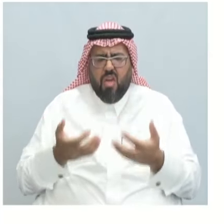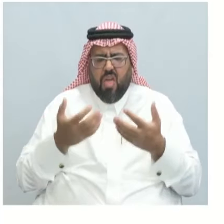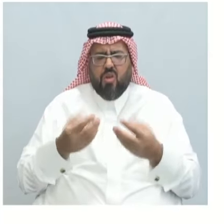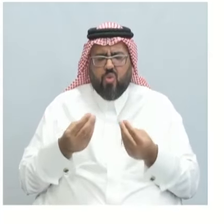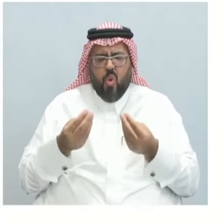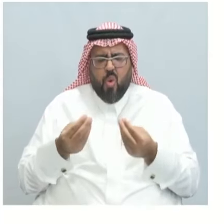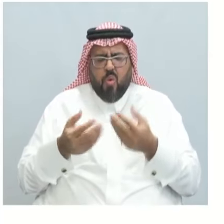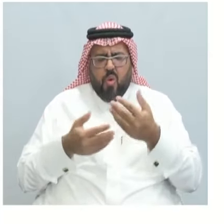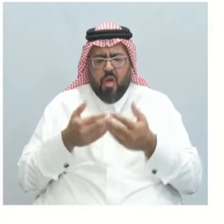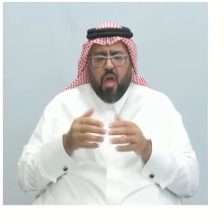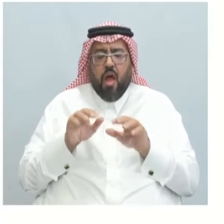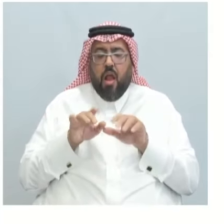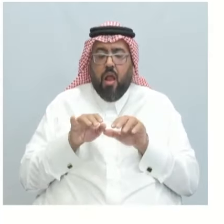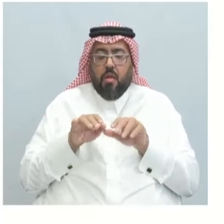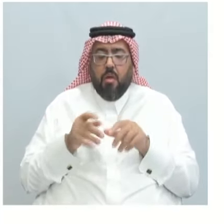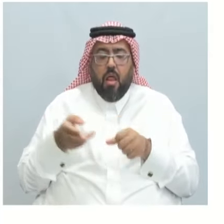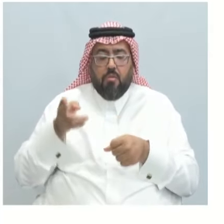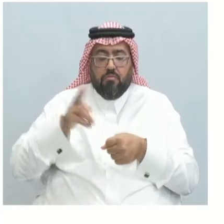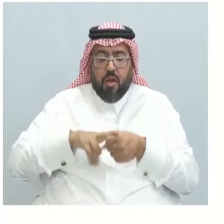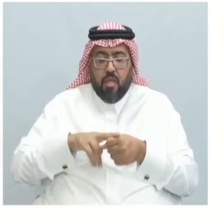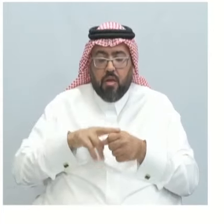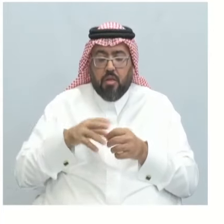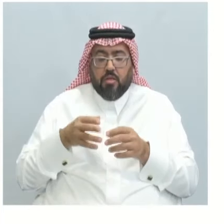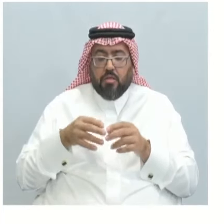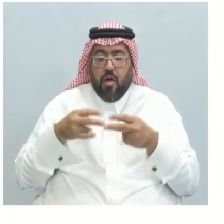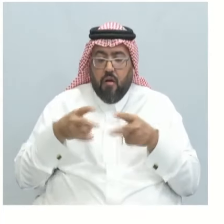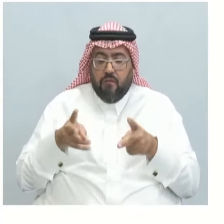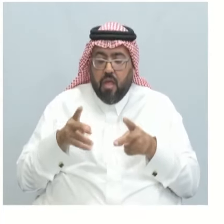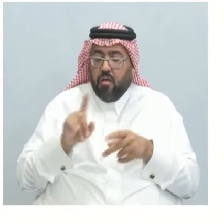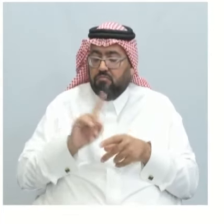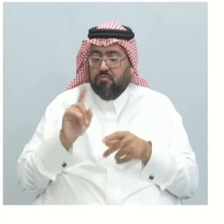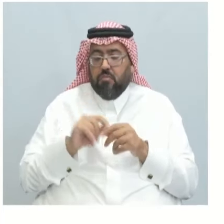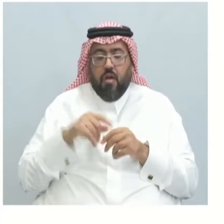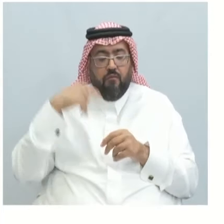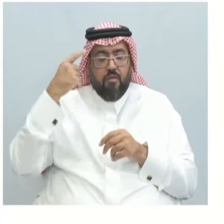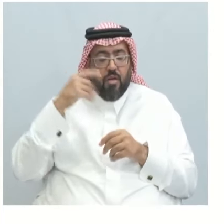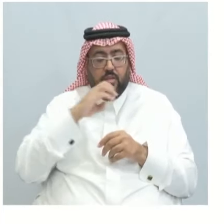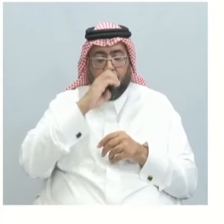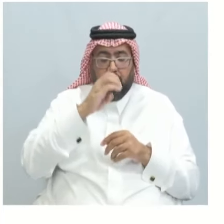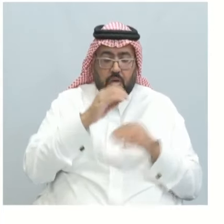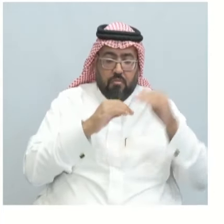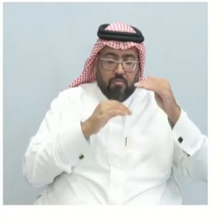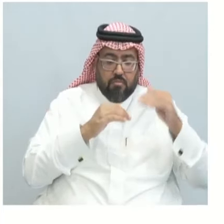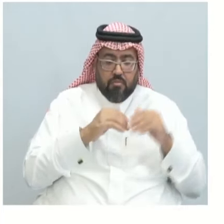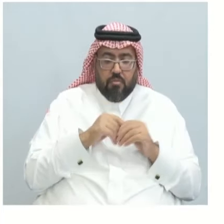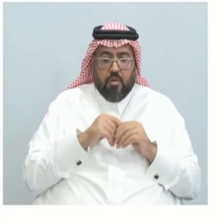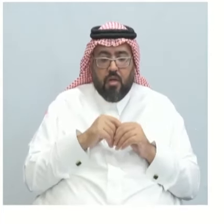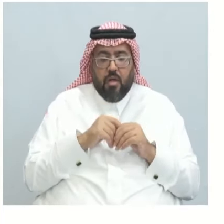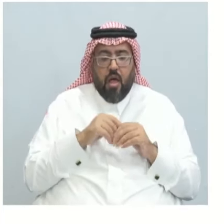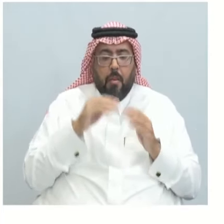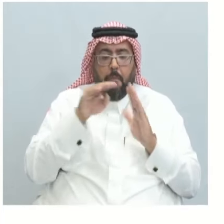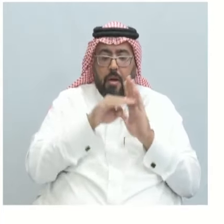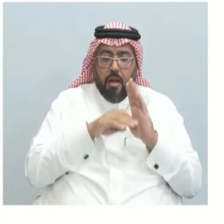ثلاثه الحاسب لا يعيد التشغيل لنفكر قليلا في البرنامج لا يستجيب